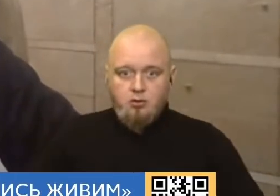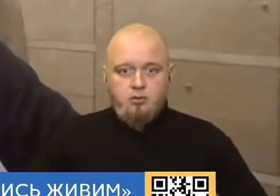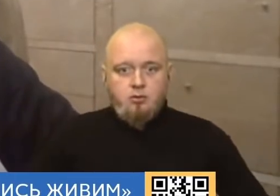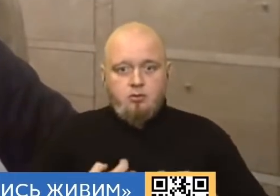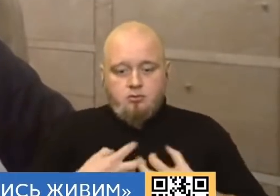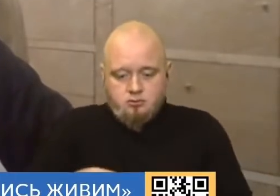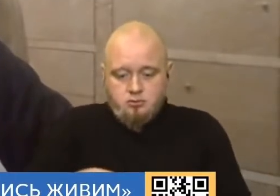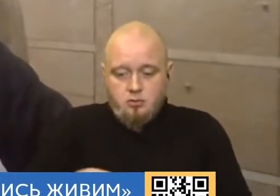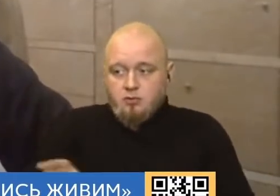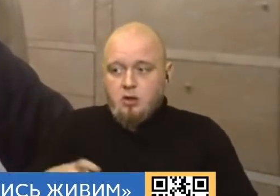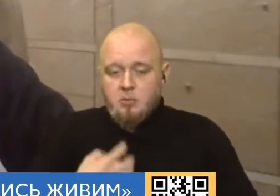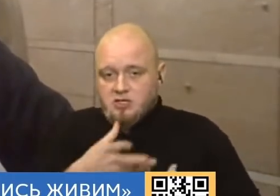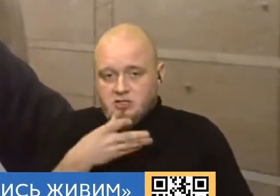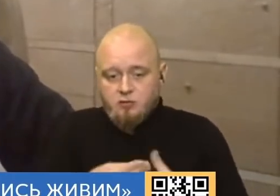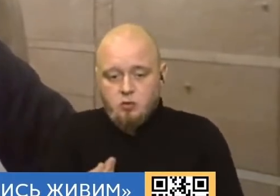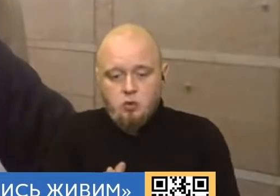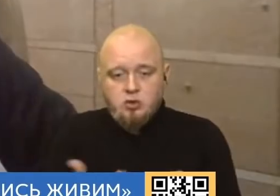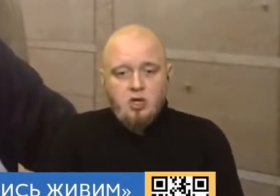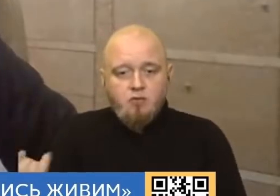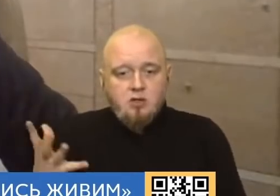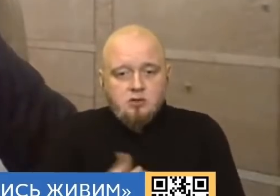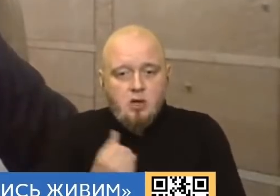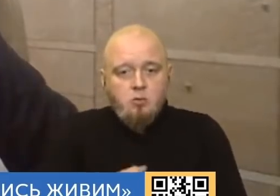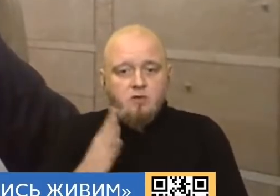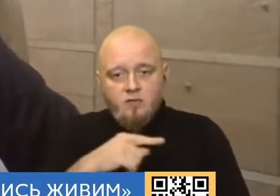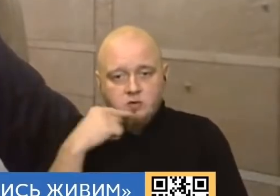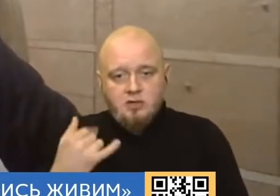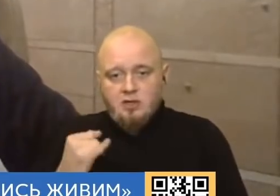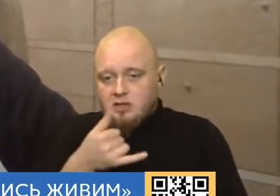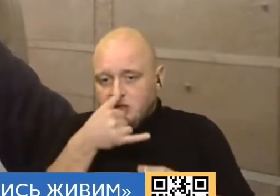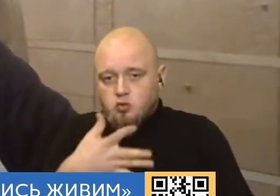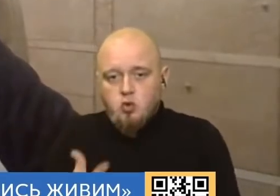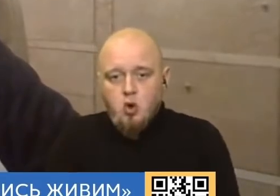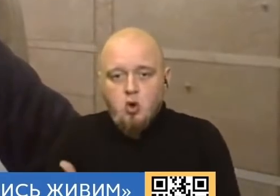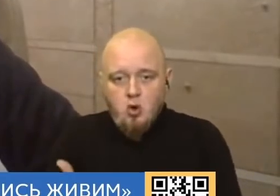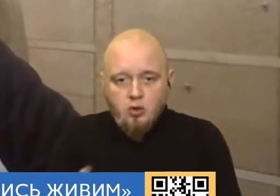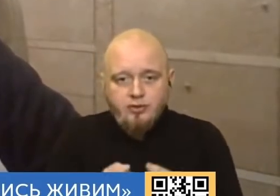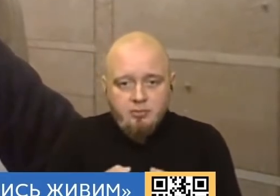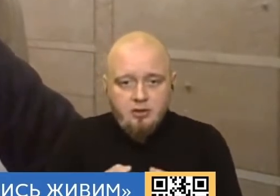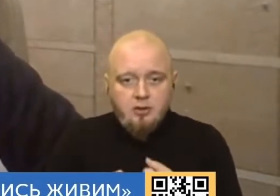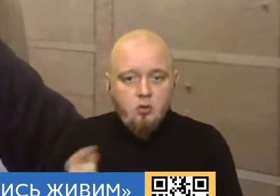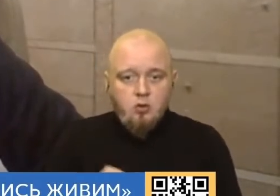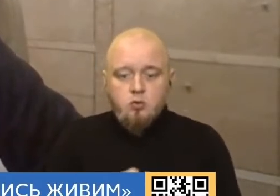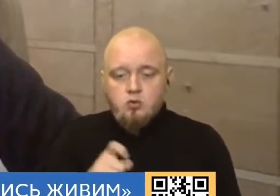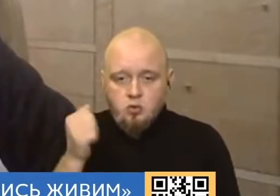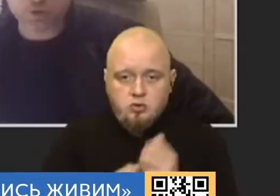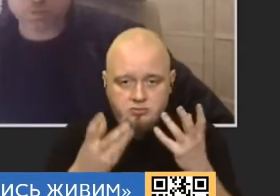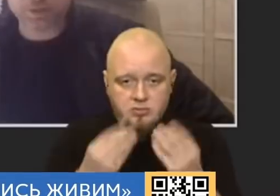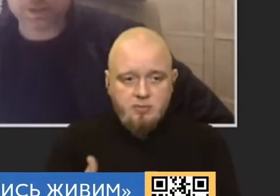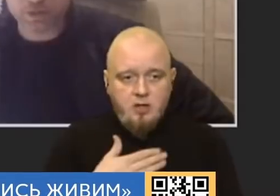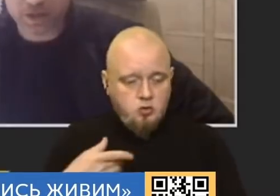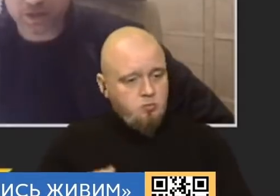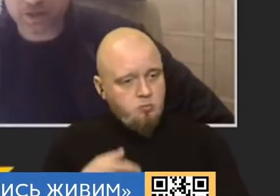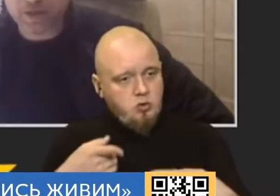перелякані, вони переживають за свої кошти, які вони зароблять в Росії і не зможуть отримати. Тому з кожним днем